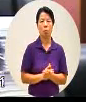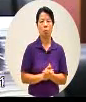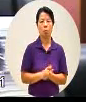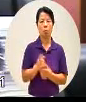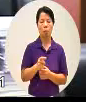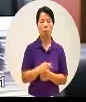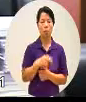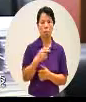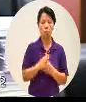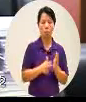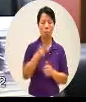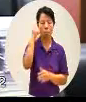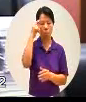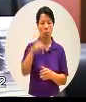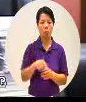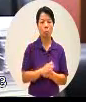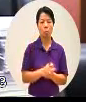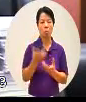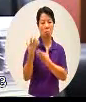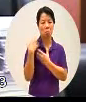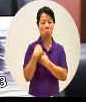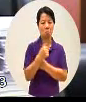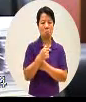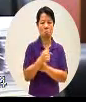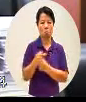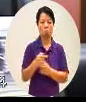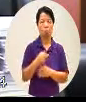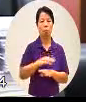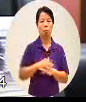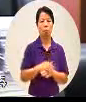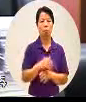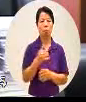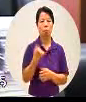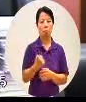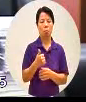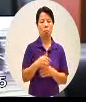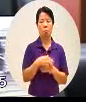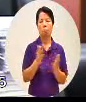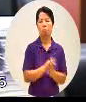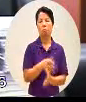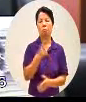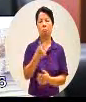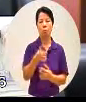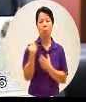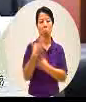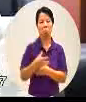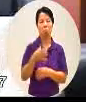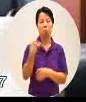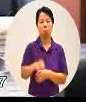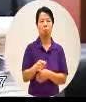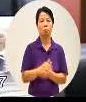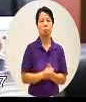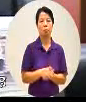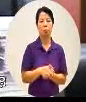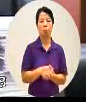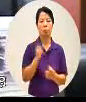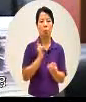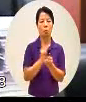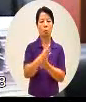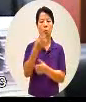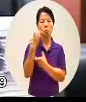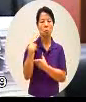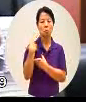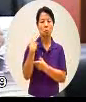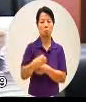火车头，你还跟我说你最称职？那我就说你一点都不称职，而且对你的职务一点啊负责任